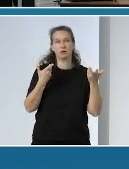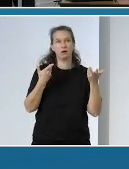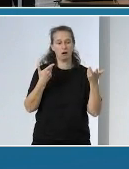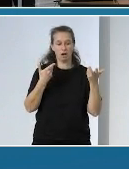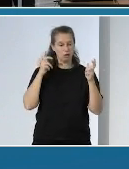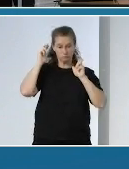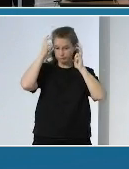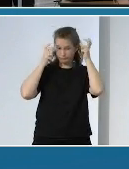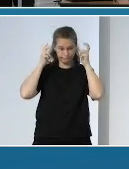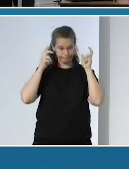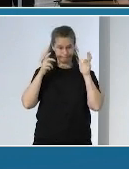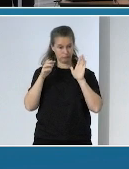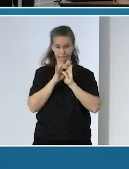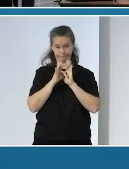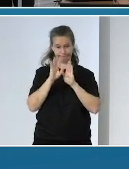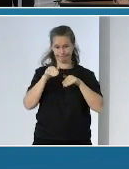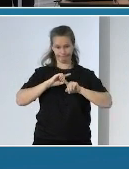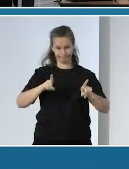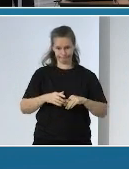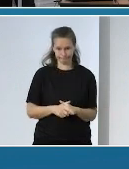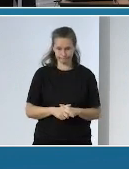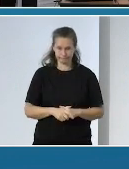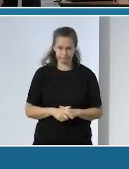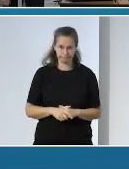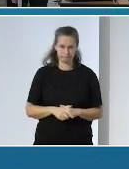pas de fonction vestibulaire.